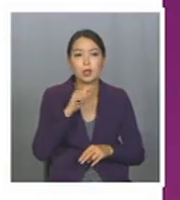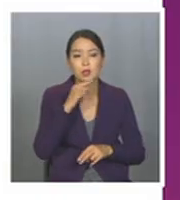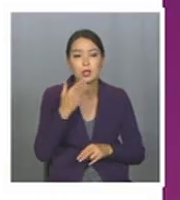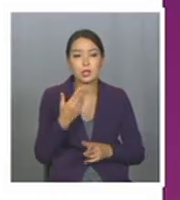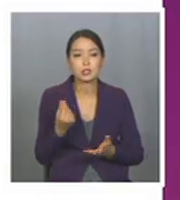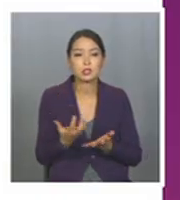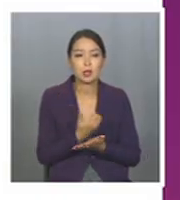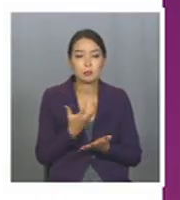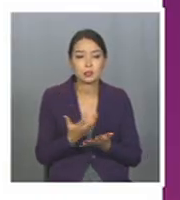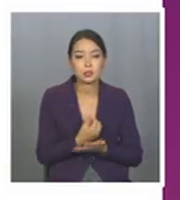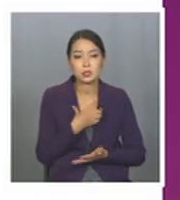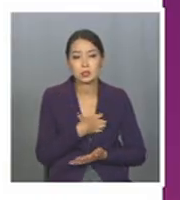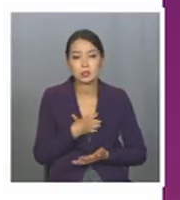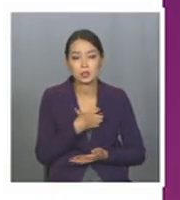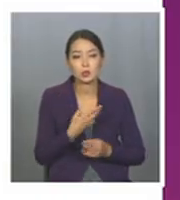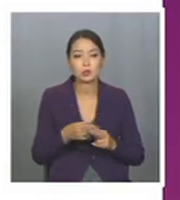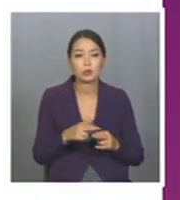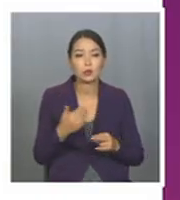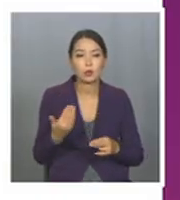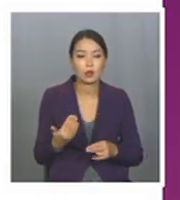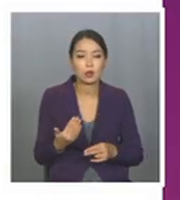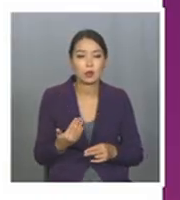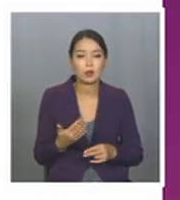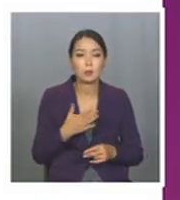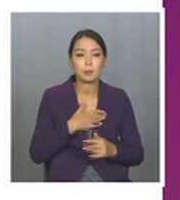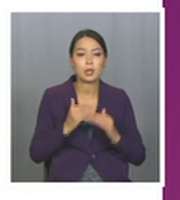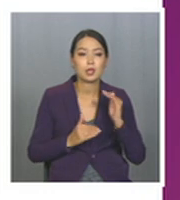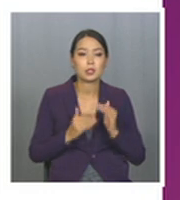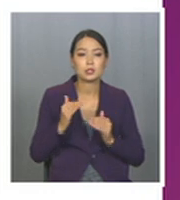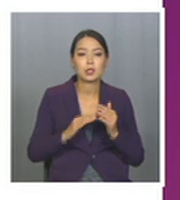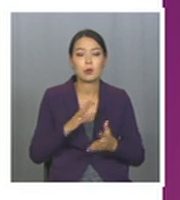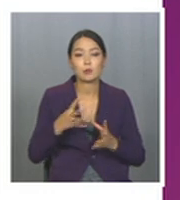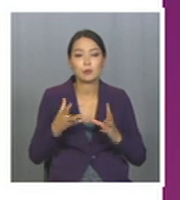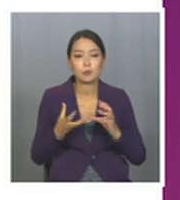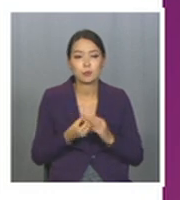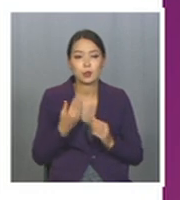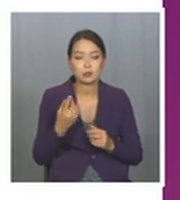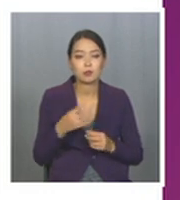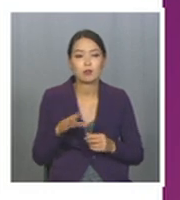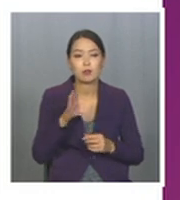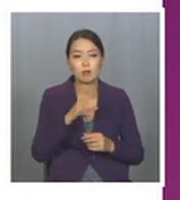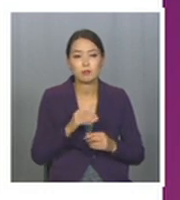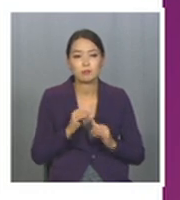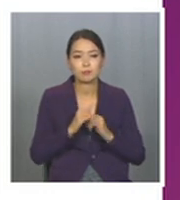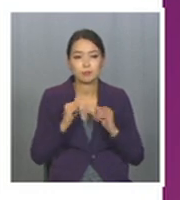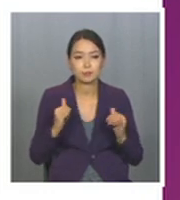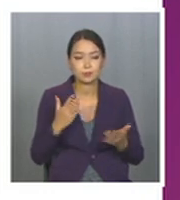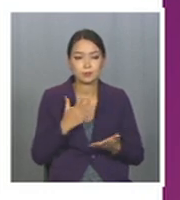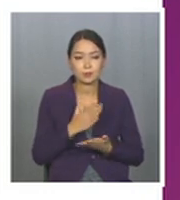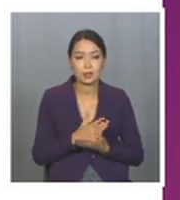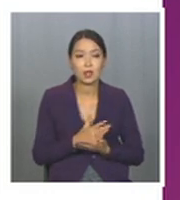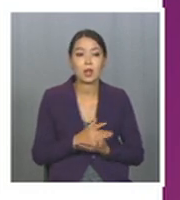кепілі. Бұған біз бұл статистикалық көрсеткіштер арқылы белгілі бір деңгейде көз жеткіздік те. Алайда,